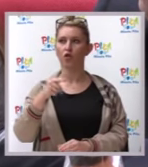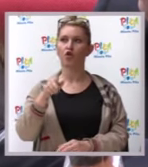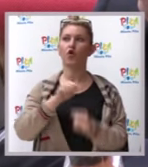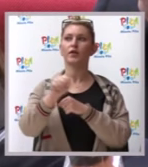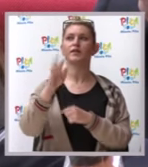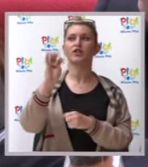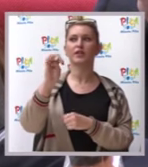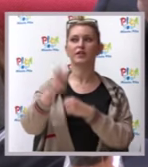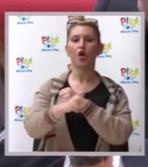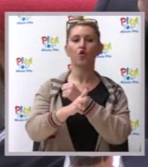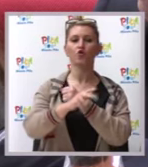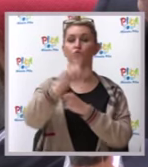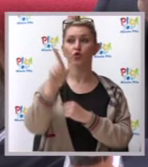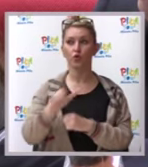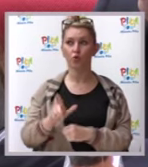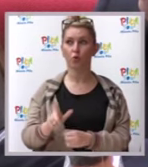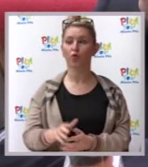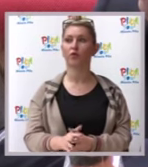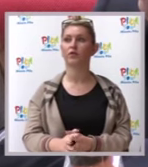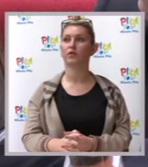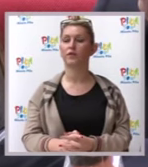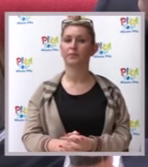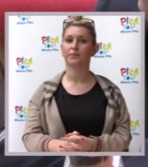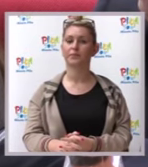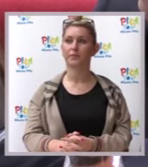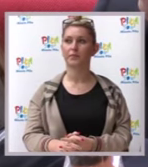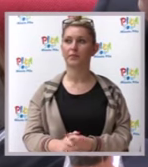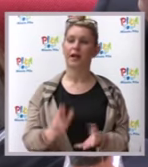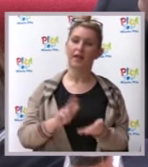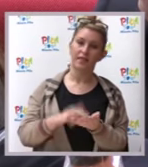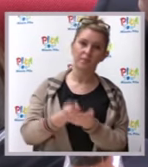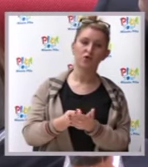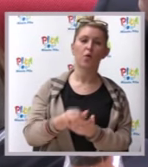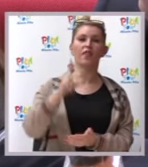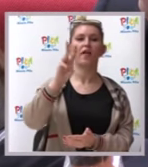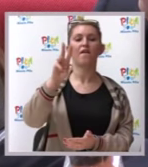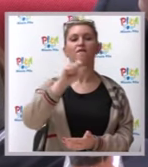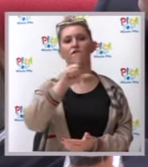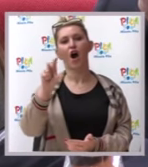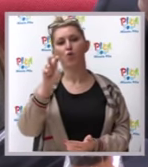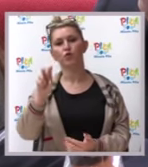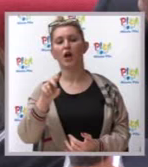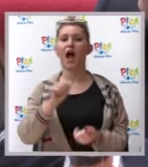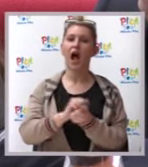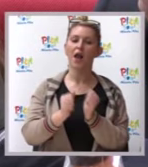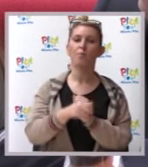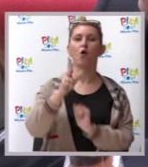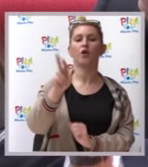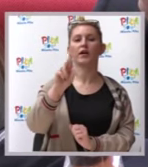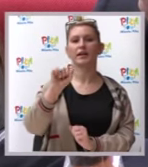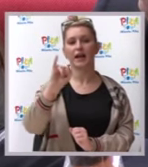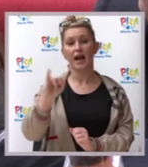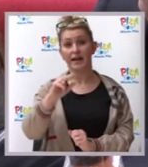480 zł. Biorąc pod uwagę zarówno Wałcz, czyli gminę ościenną, Krajenkę na przykład, czy Chodzież,